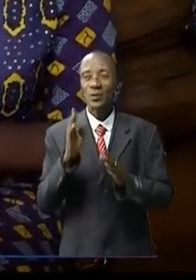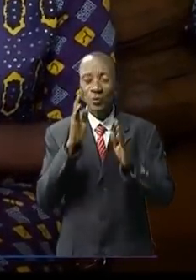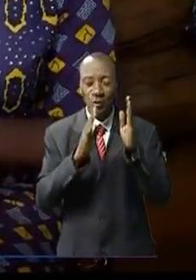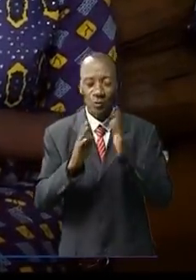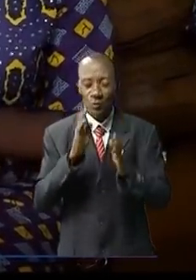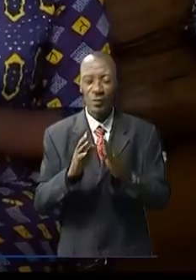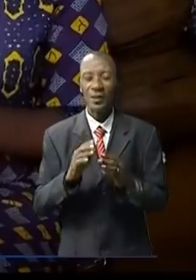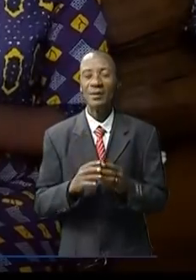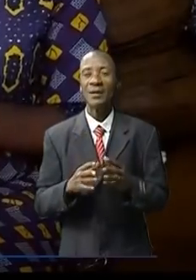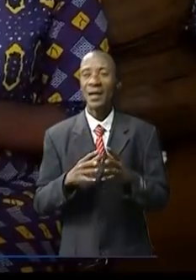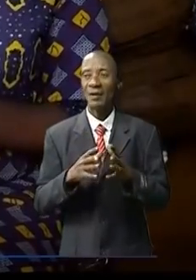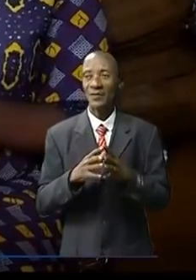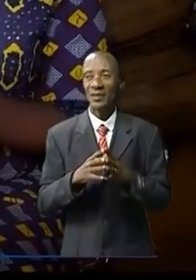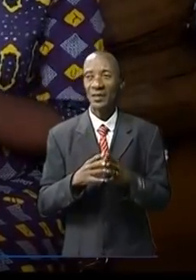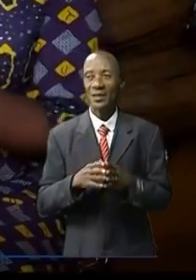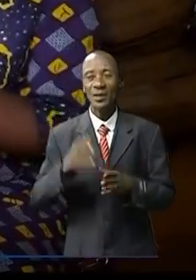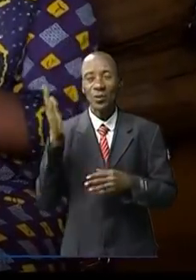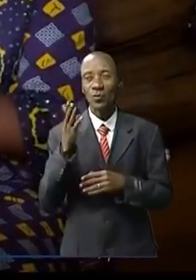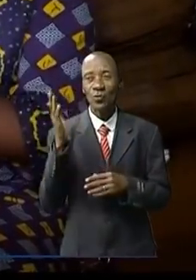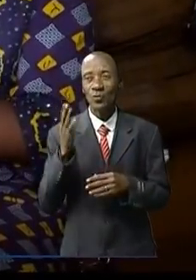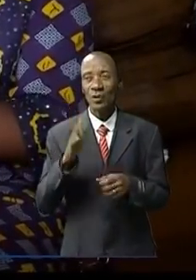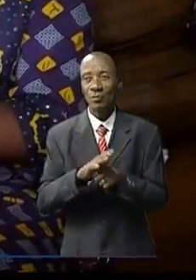les protègent toujours.